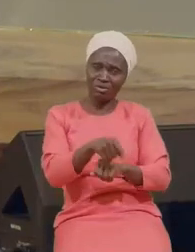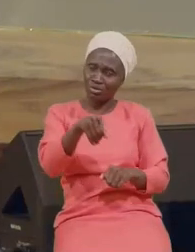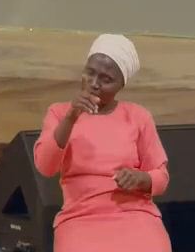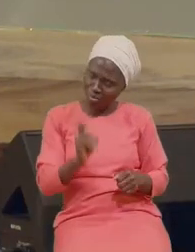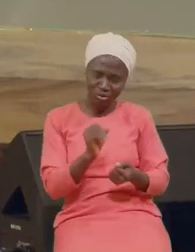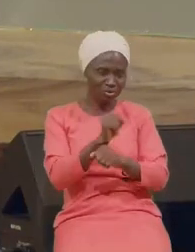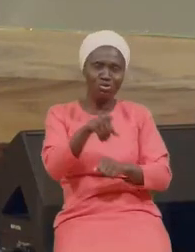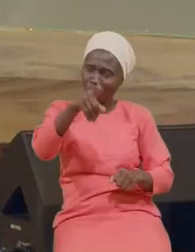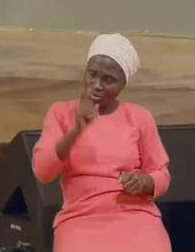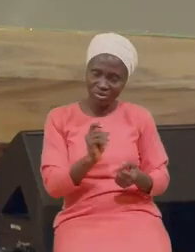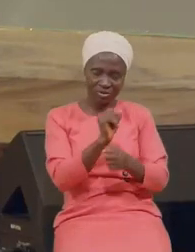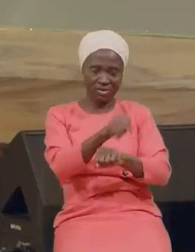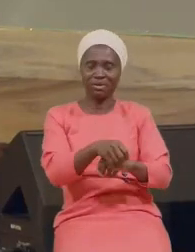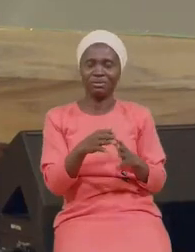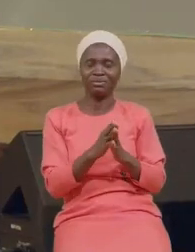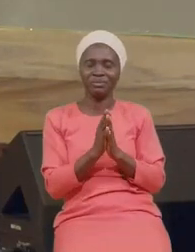vaincre